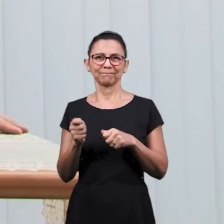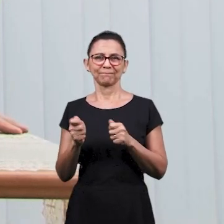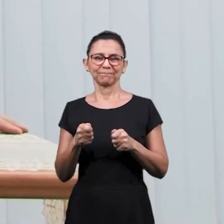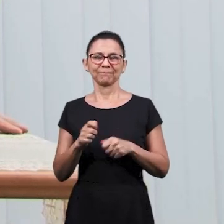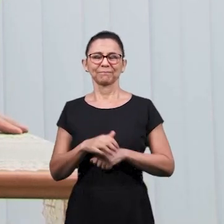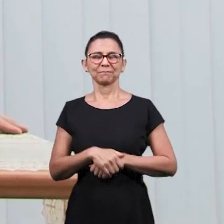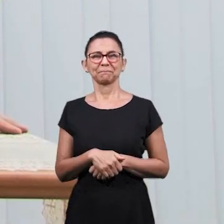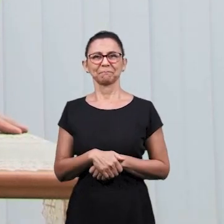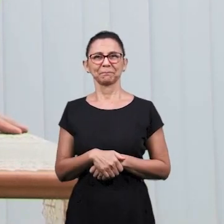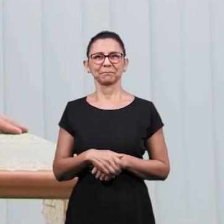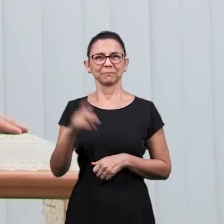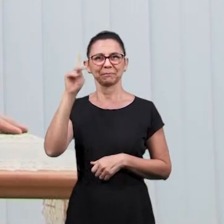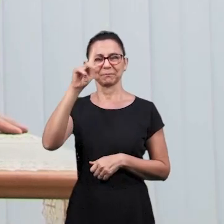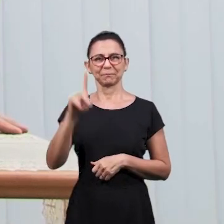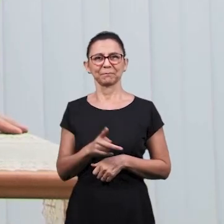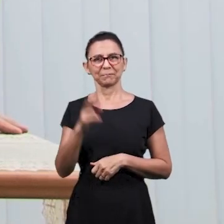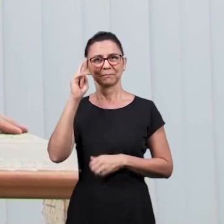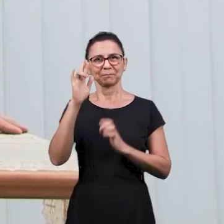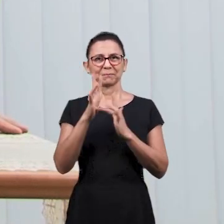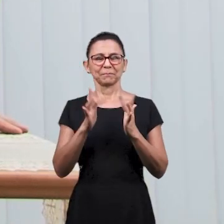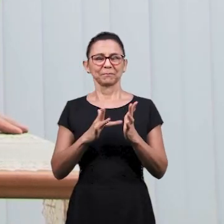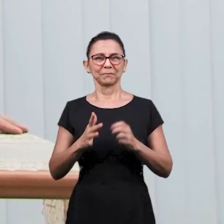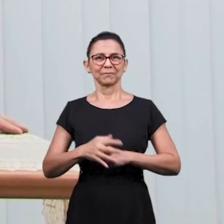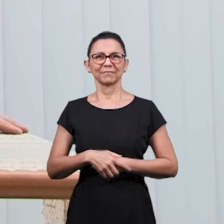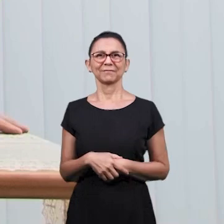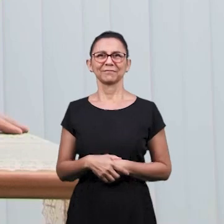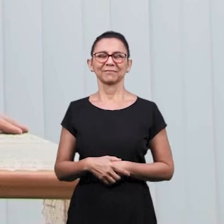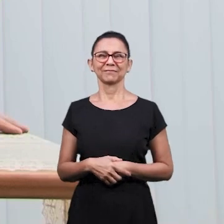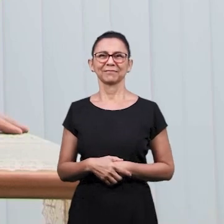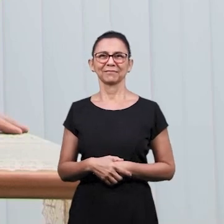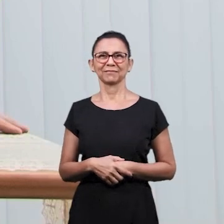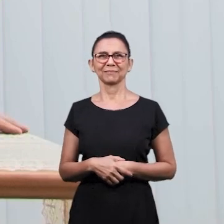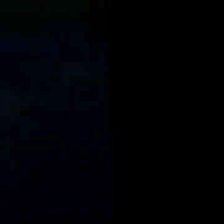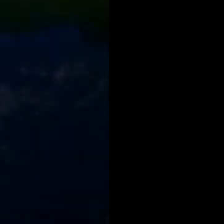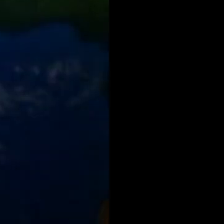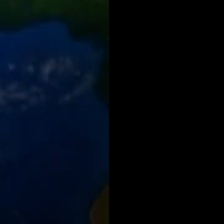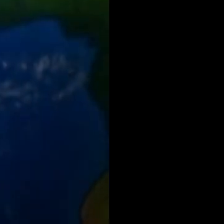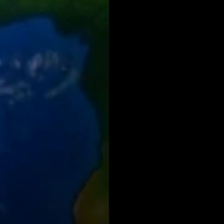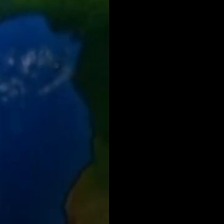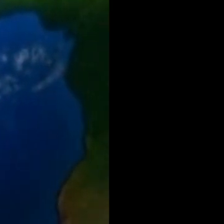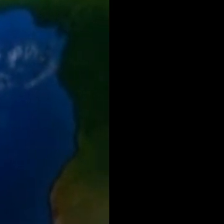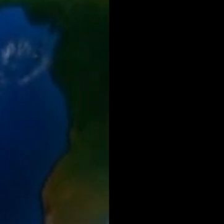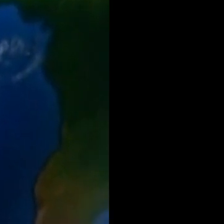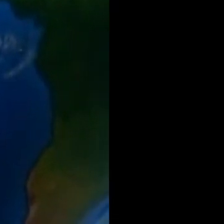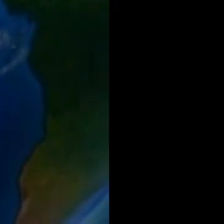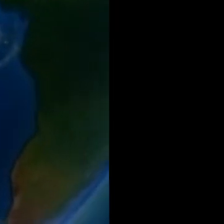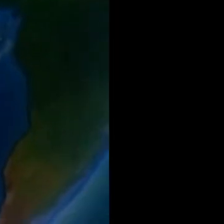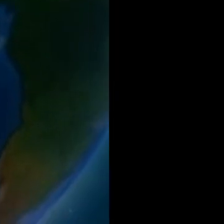участвуйте в других служениях. Приветствуем всех миром Господа Иисуса. Аминь.